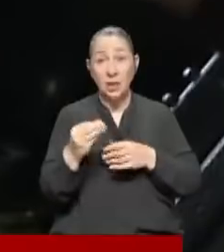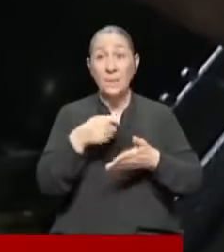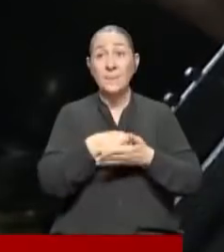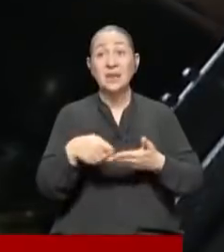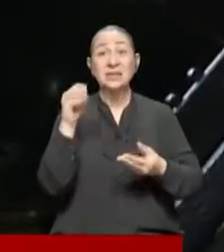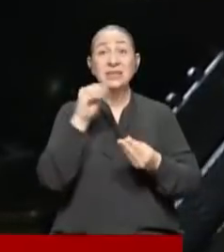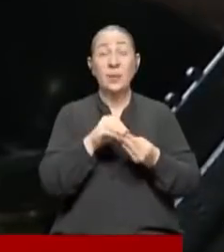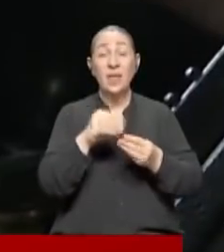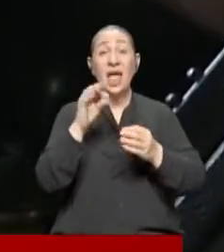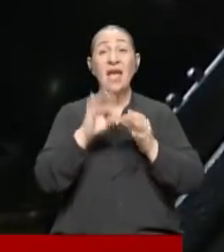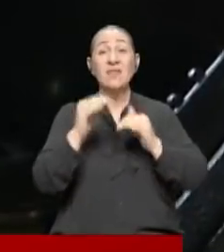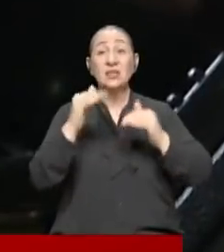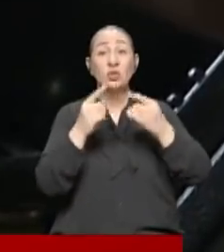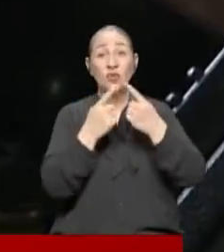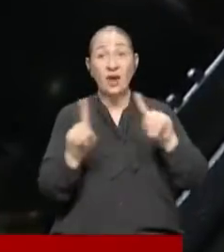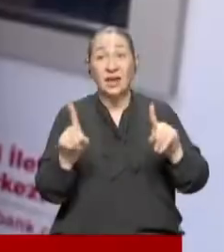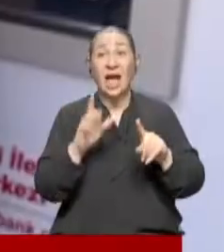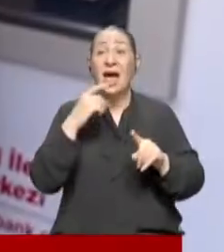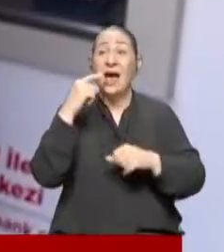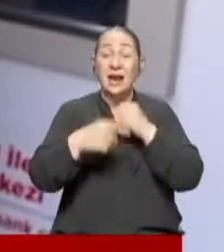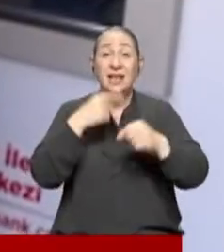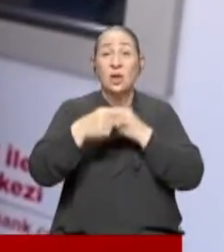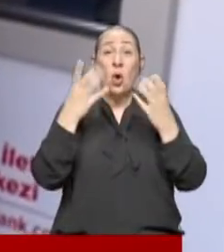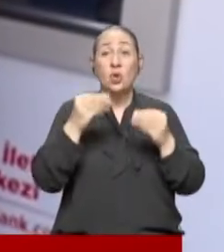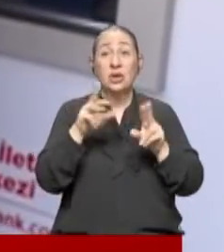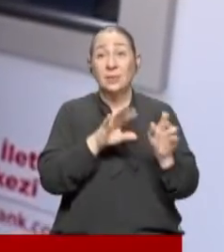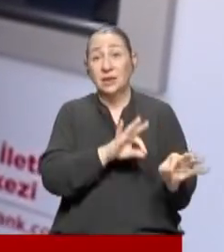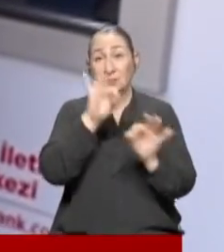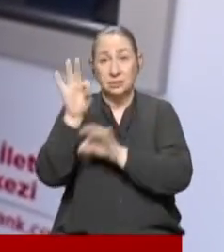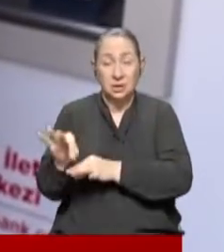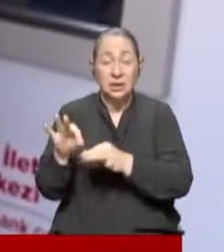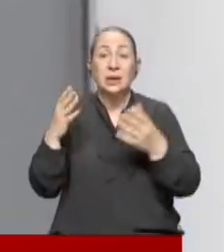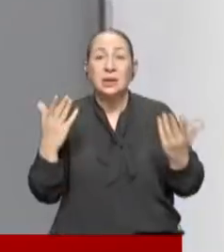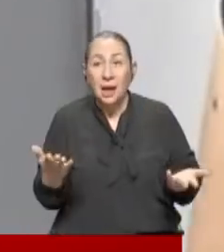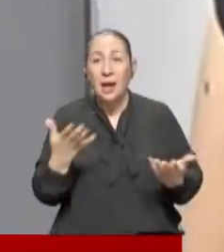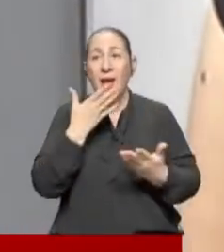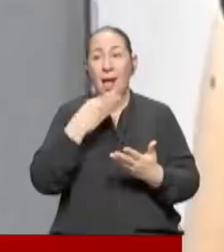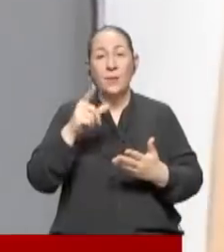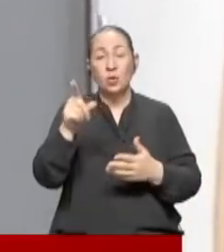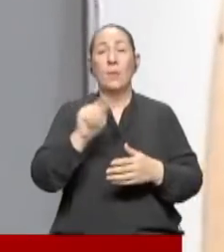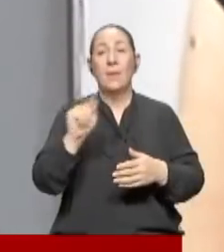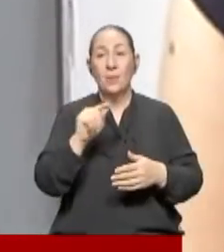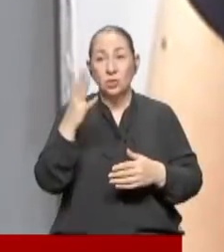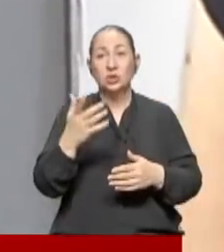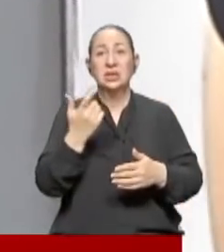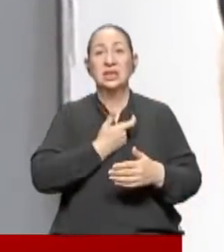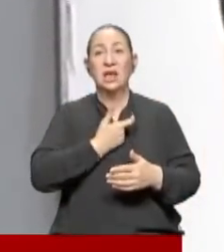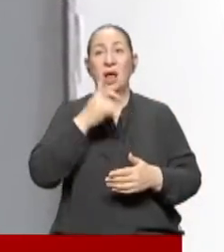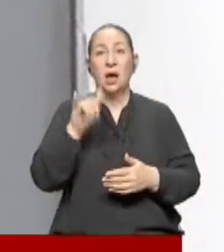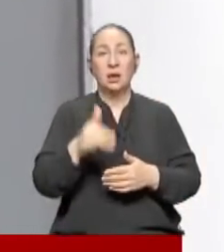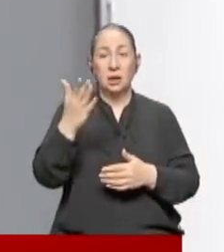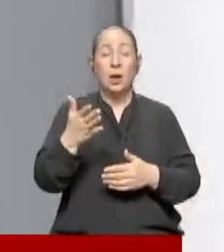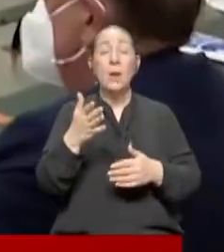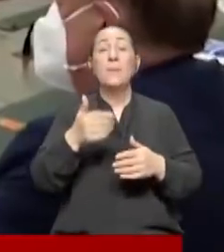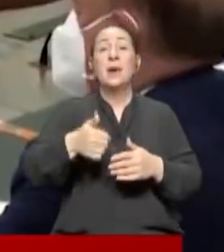maaş zammının ve enflasyon farkının her yıl olduğu gibi yansıması. Yani emeklinin memurun yasal hakkı.